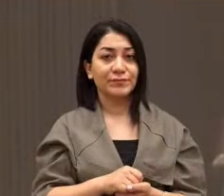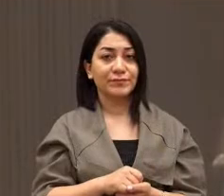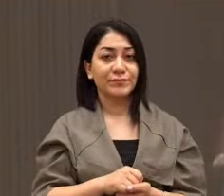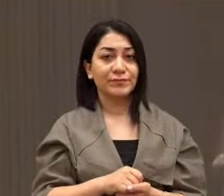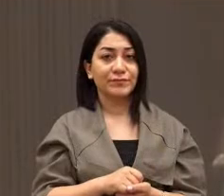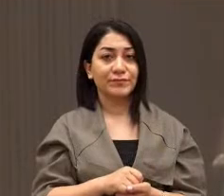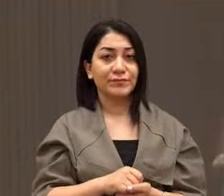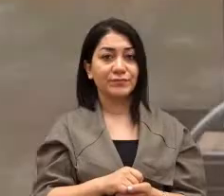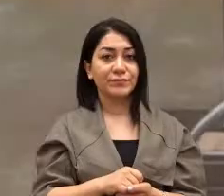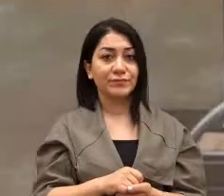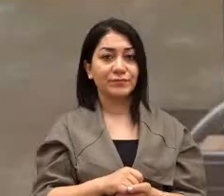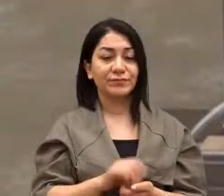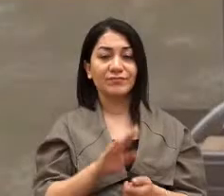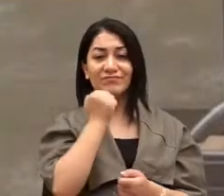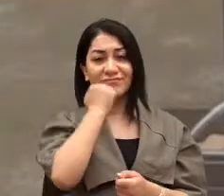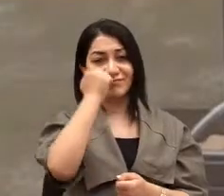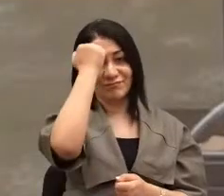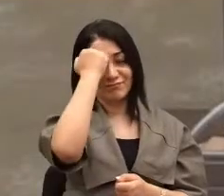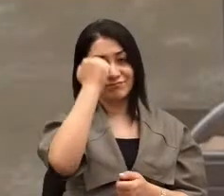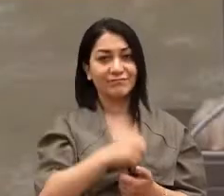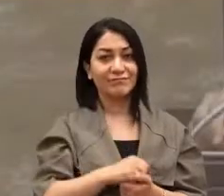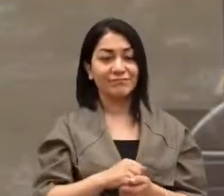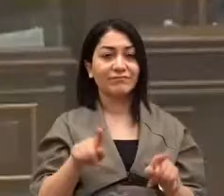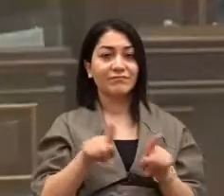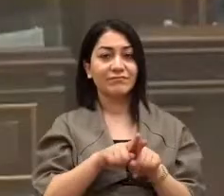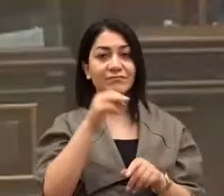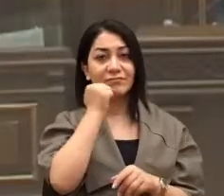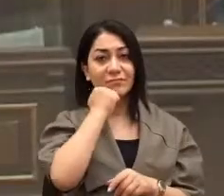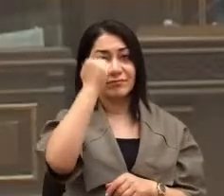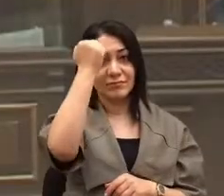Արձագանքում եք։ Շնորհակալություն։ Ձեզ ևս